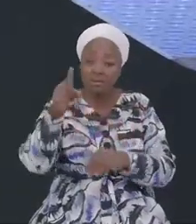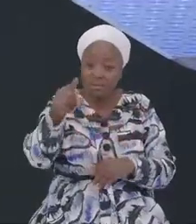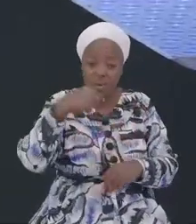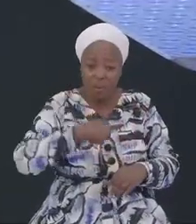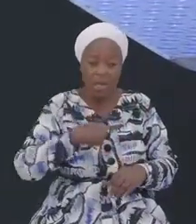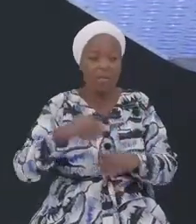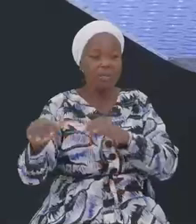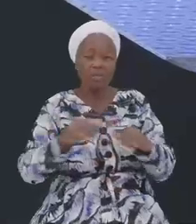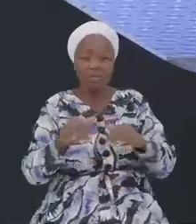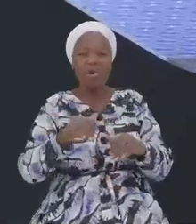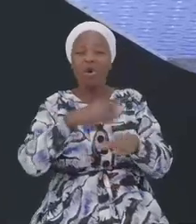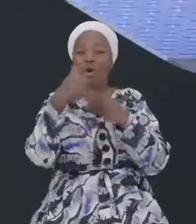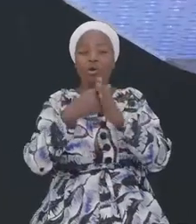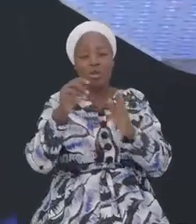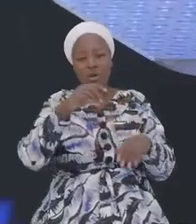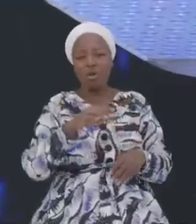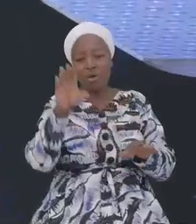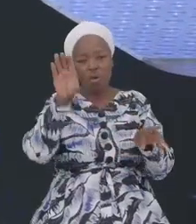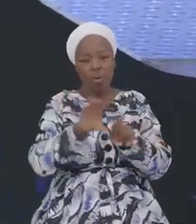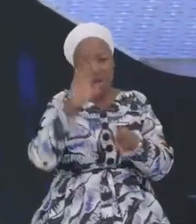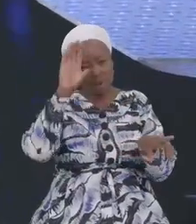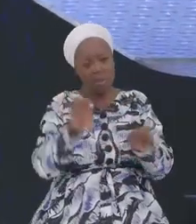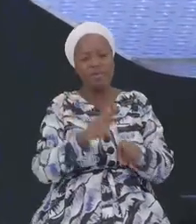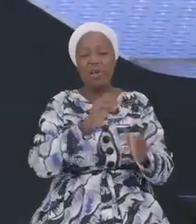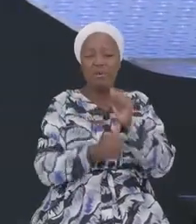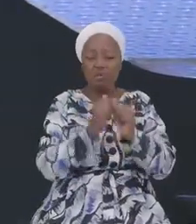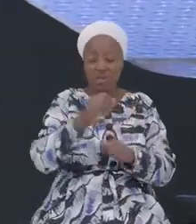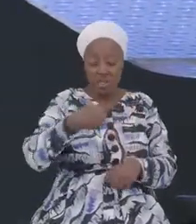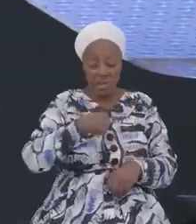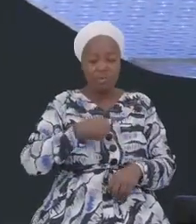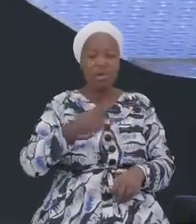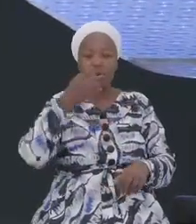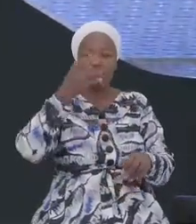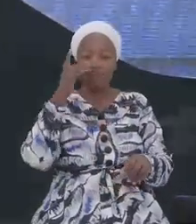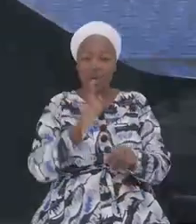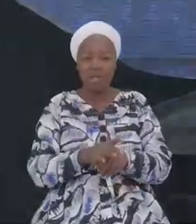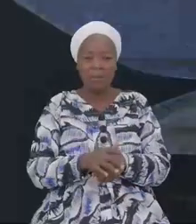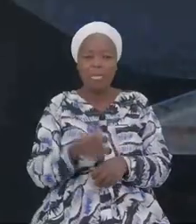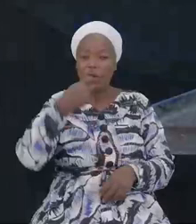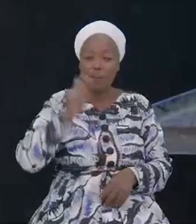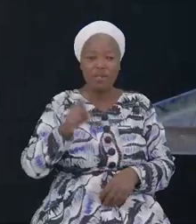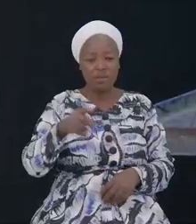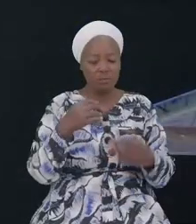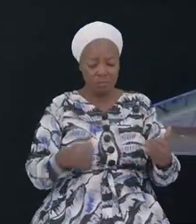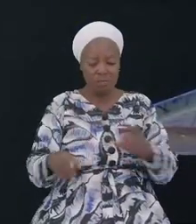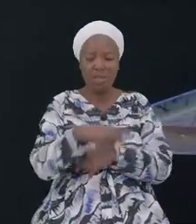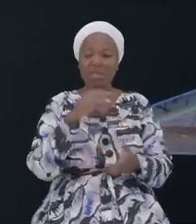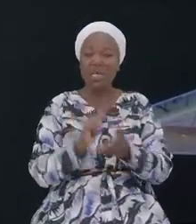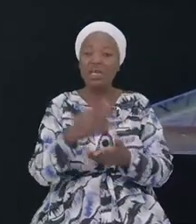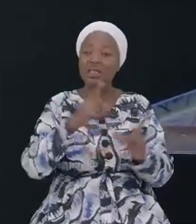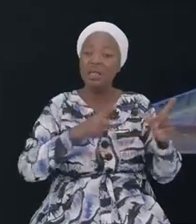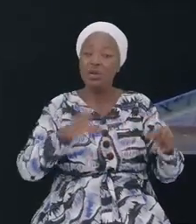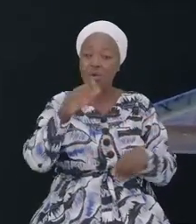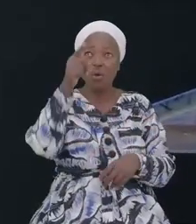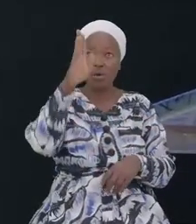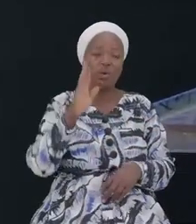en pratique tous ces commandements que je te prescris aujourd'hui. L'Éternel, ton Dieu, te donnera